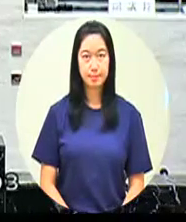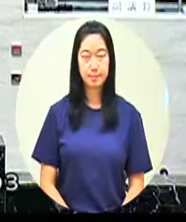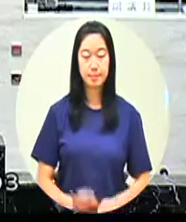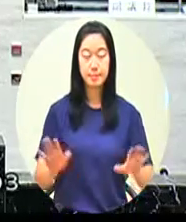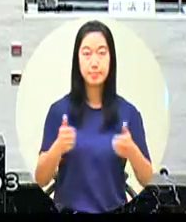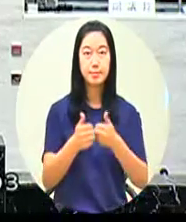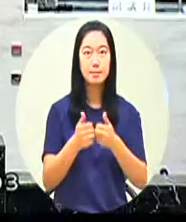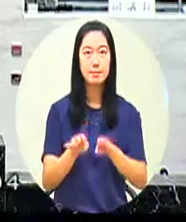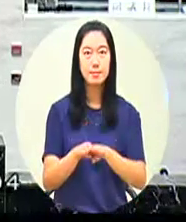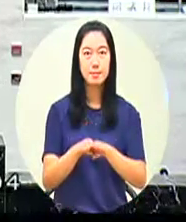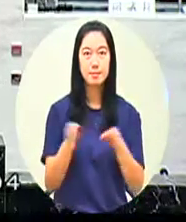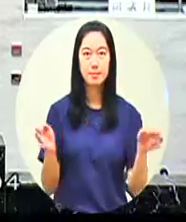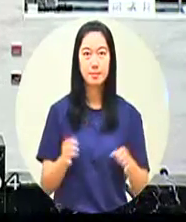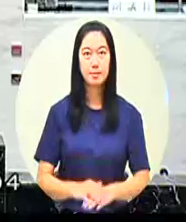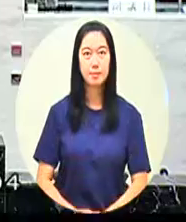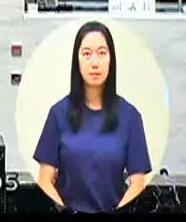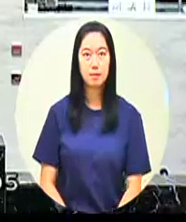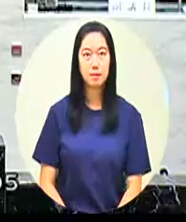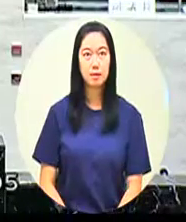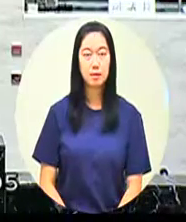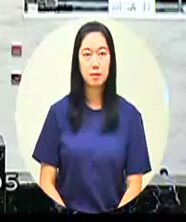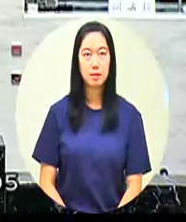开会，